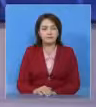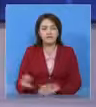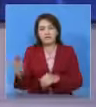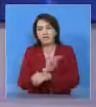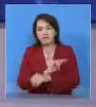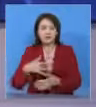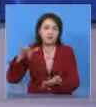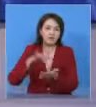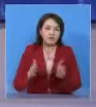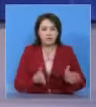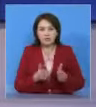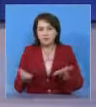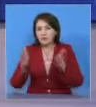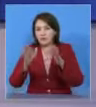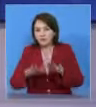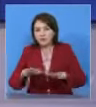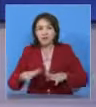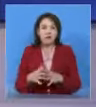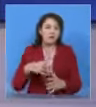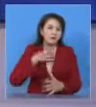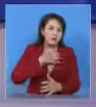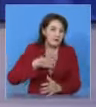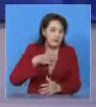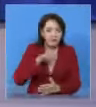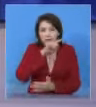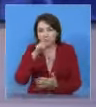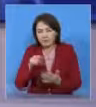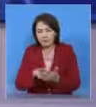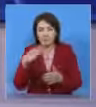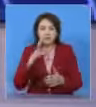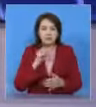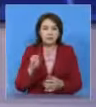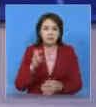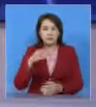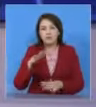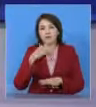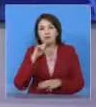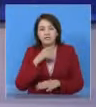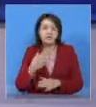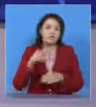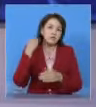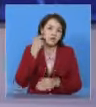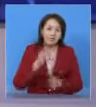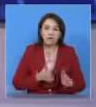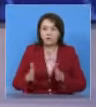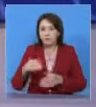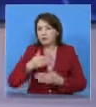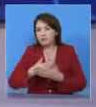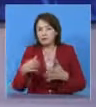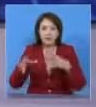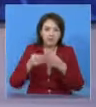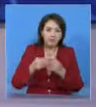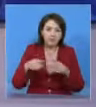Ремонт городских дорог остается одним из наиболее актуальных вопросов, поэтому представители Национального центра качества дорожных активов